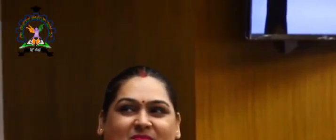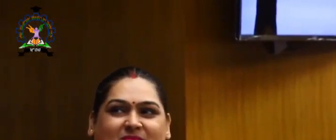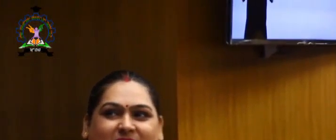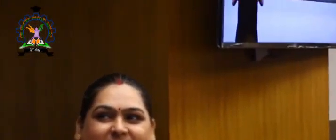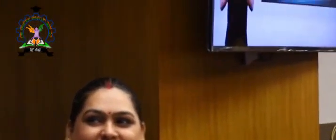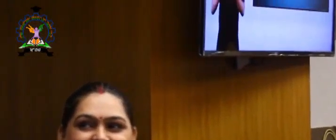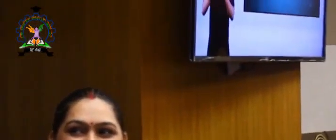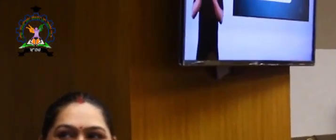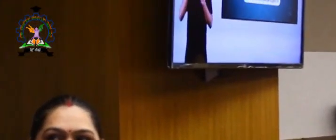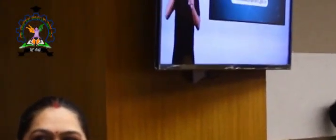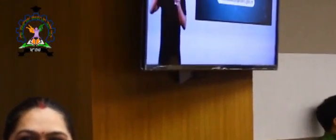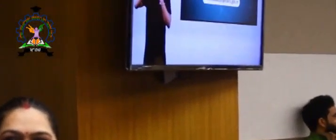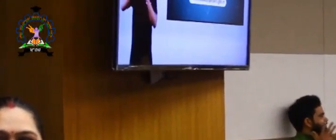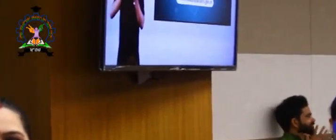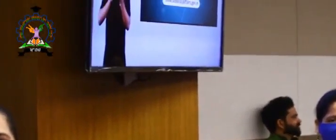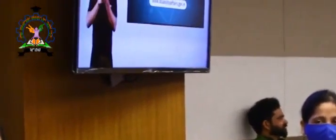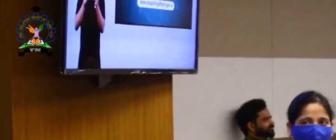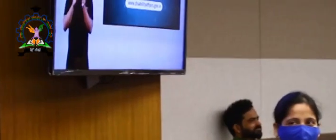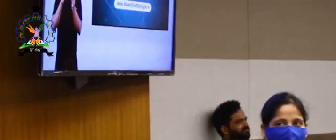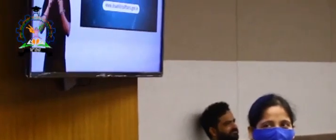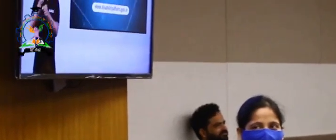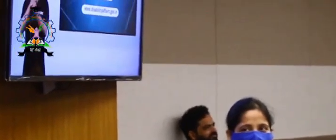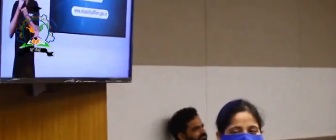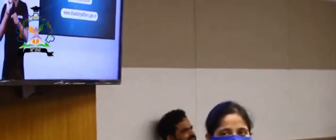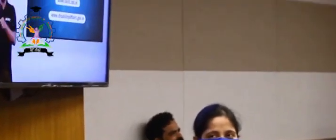ISL video resources now on